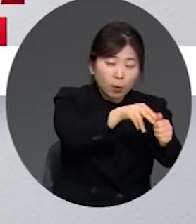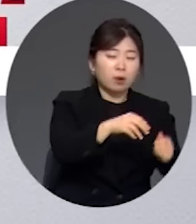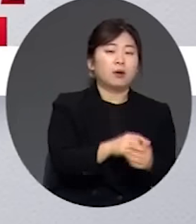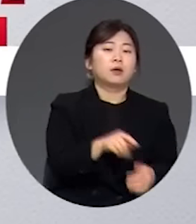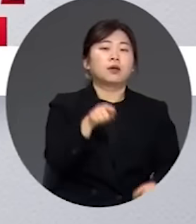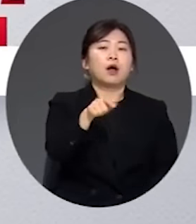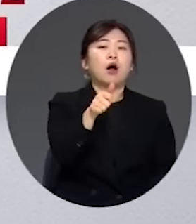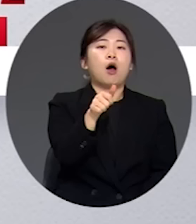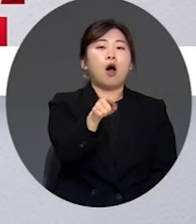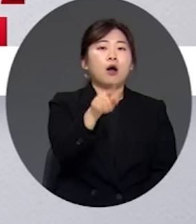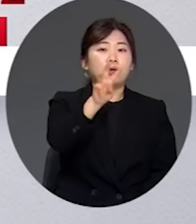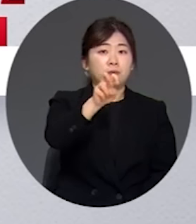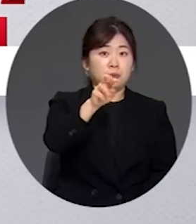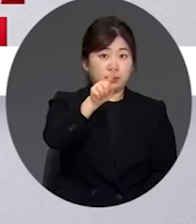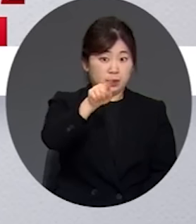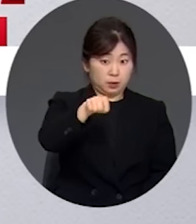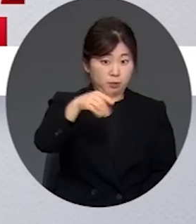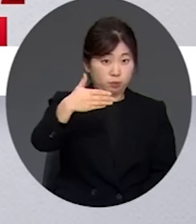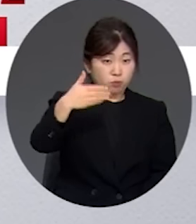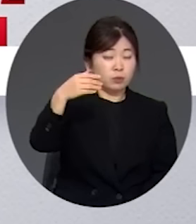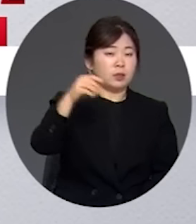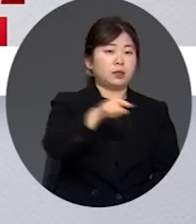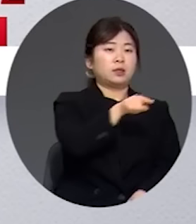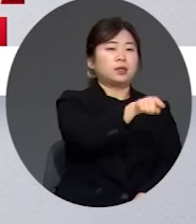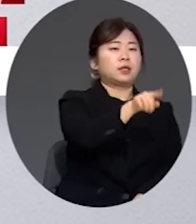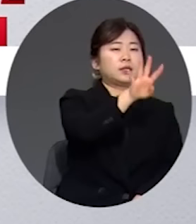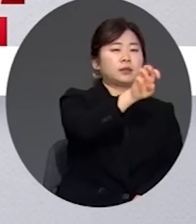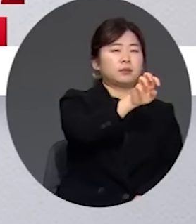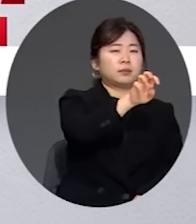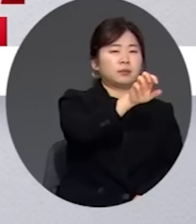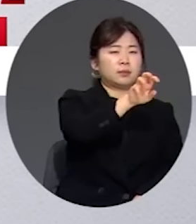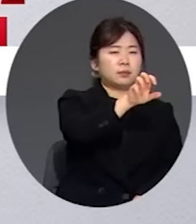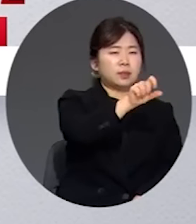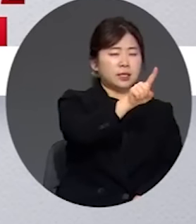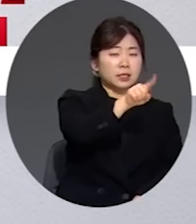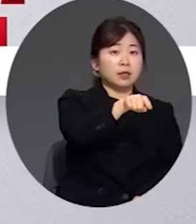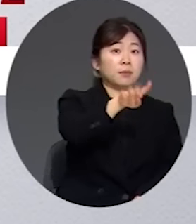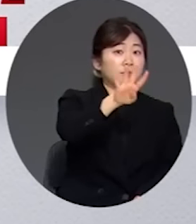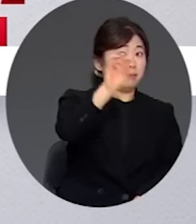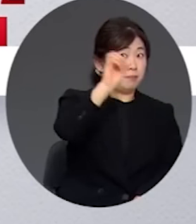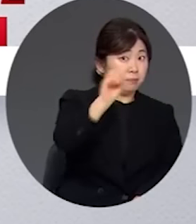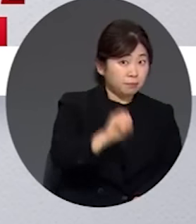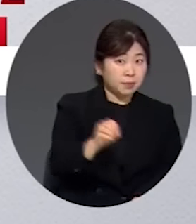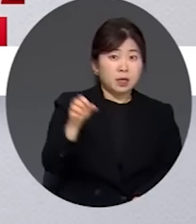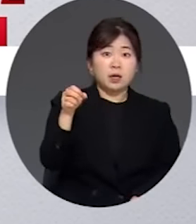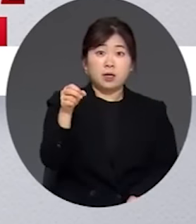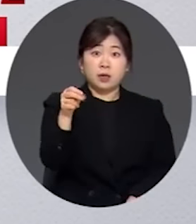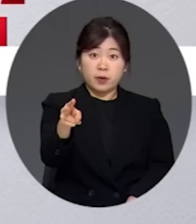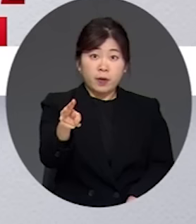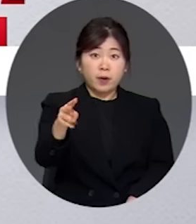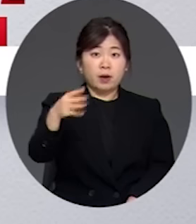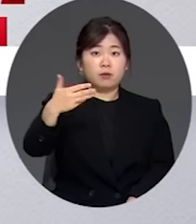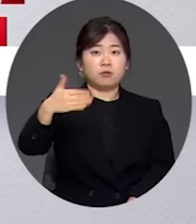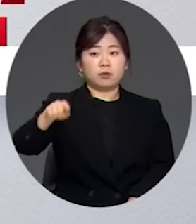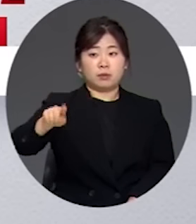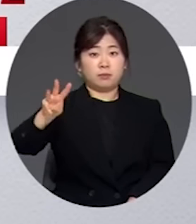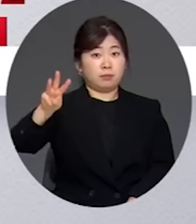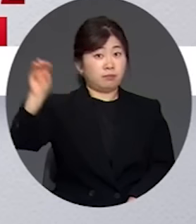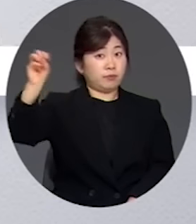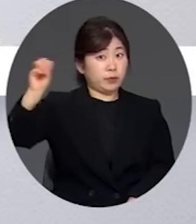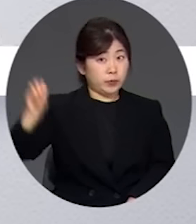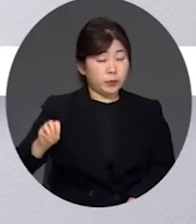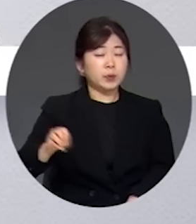허성무 31.9 배종천 31.4% 5차 범위 내에서 팽팽했고 여영국 9.3%